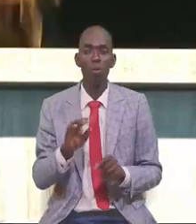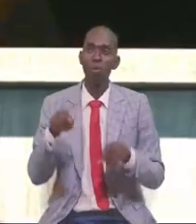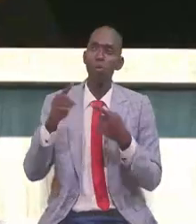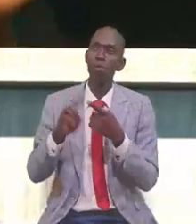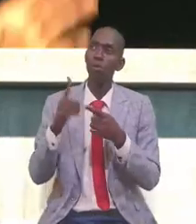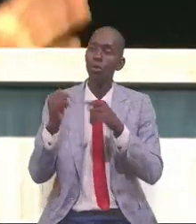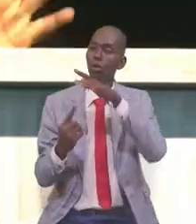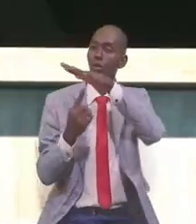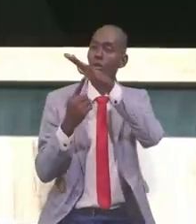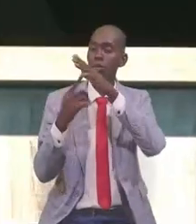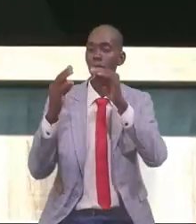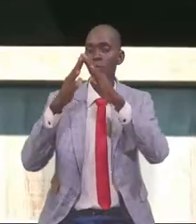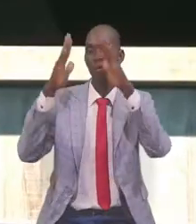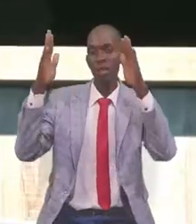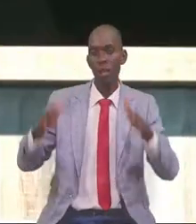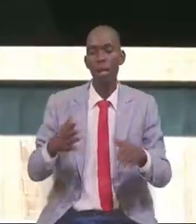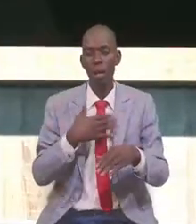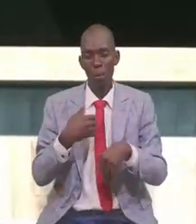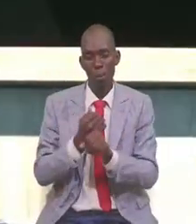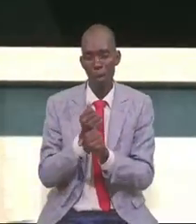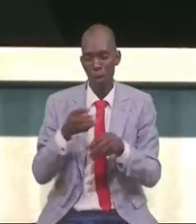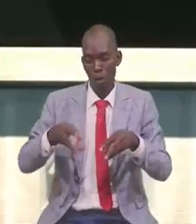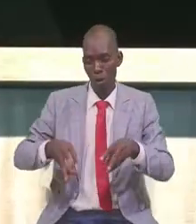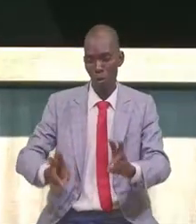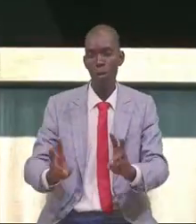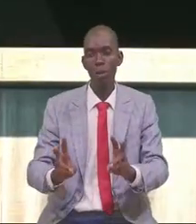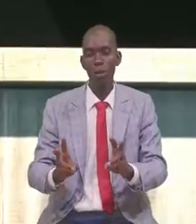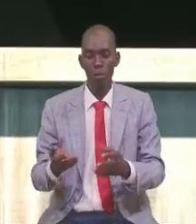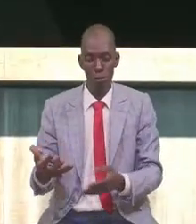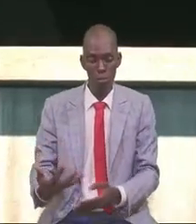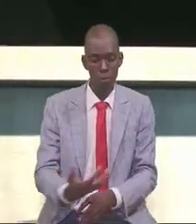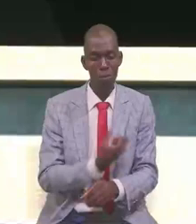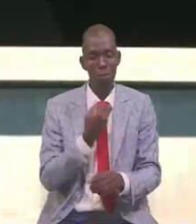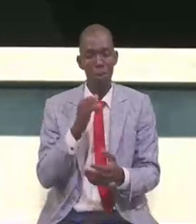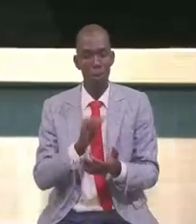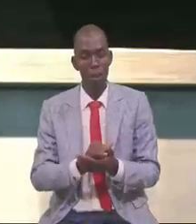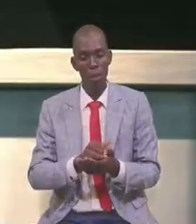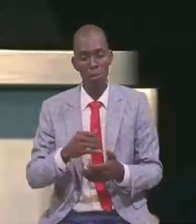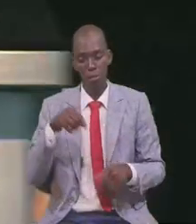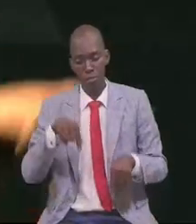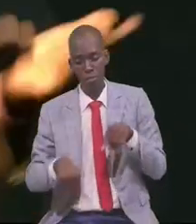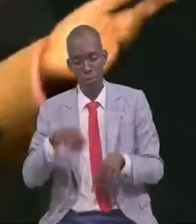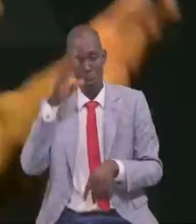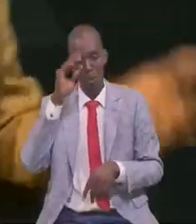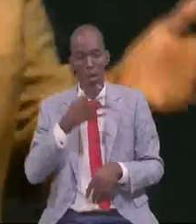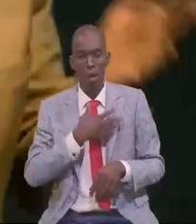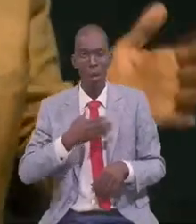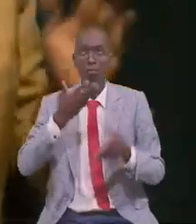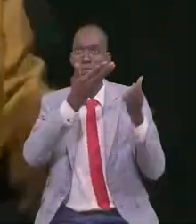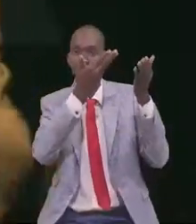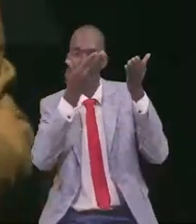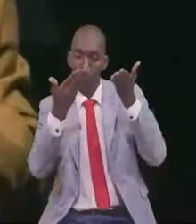Et ils ont trouvé un passage. Ils ont porté l'homme et l'ont déposé même à